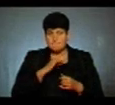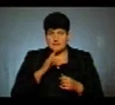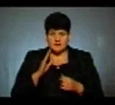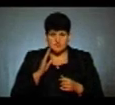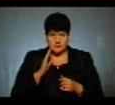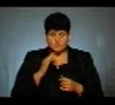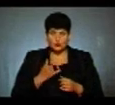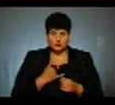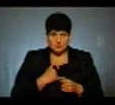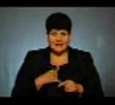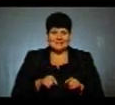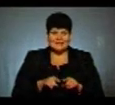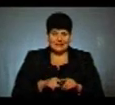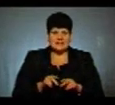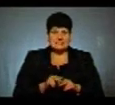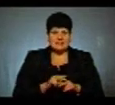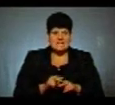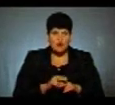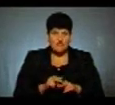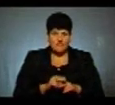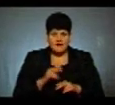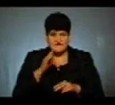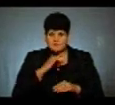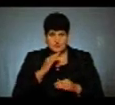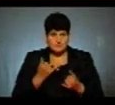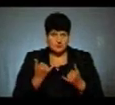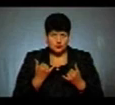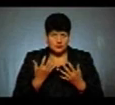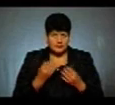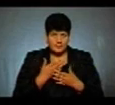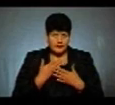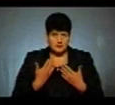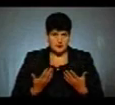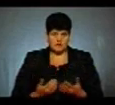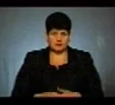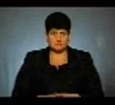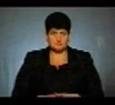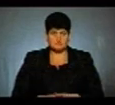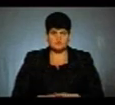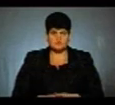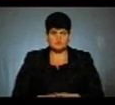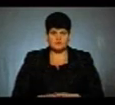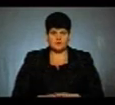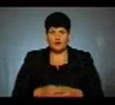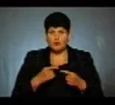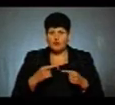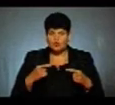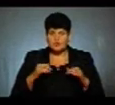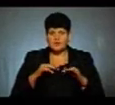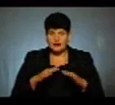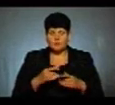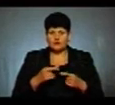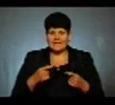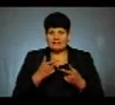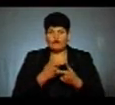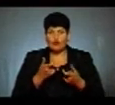наразі у нас таких зауважень від батьків станом на сьогоднішній день немає. Тобто будь-які речі, будь-яка